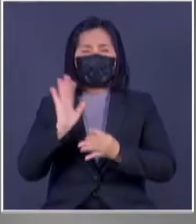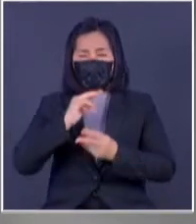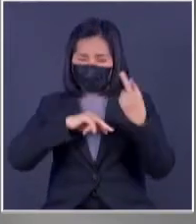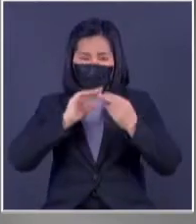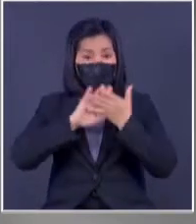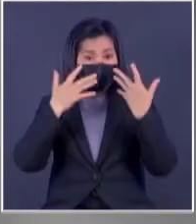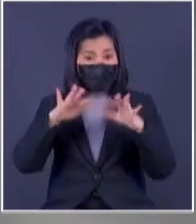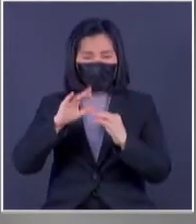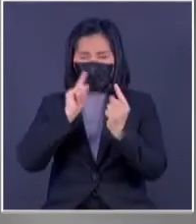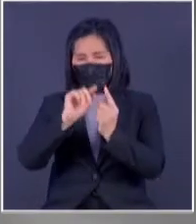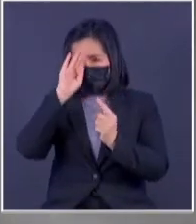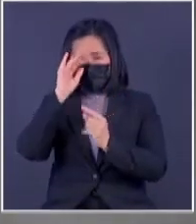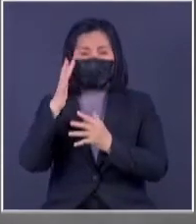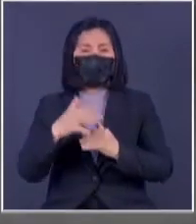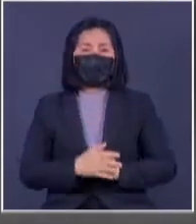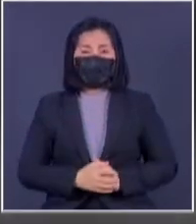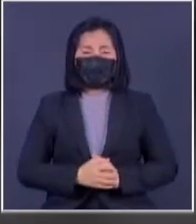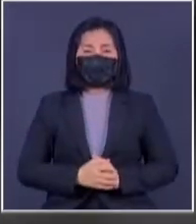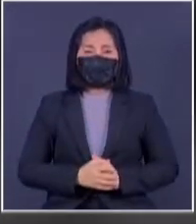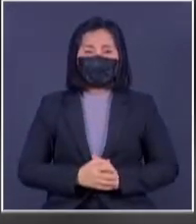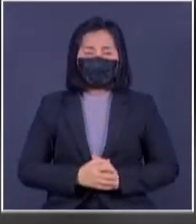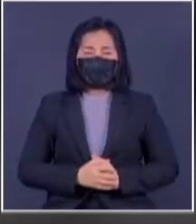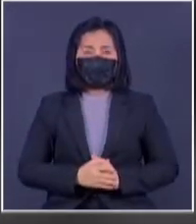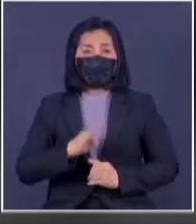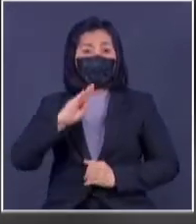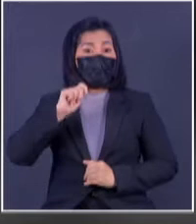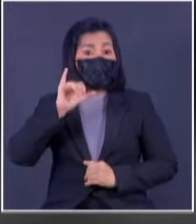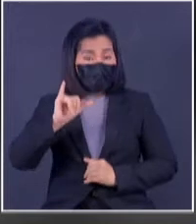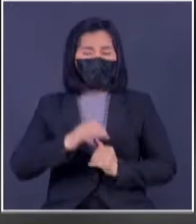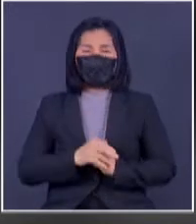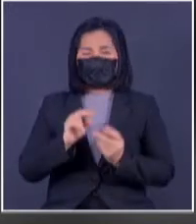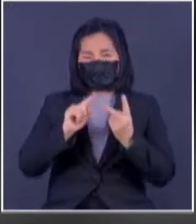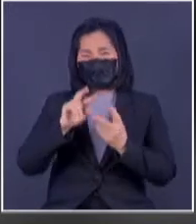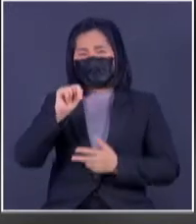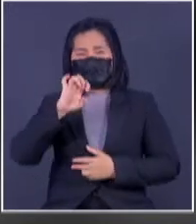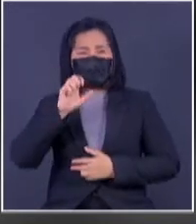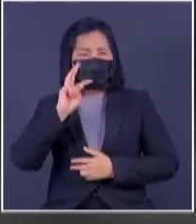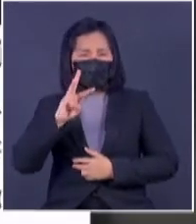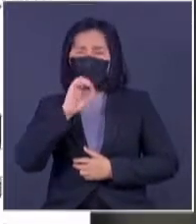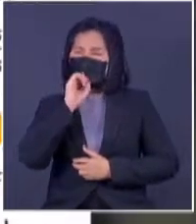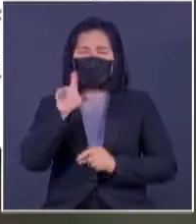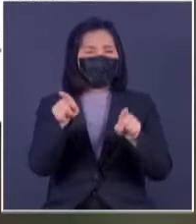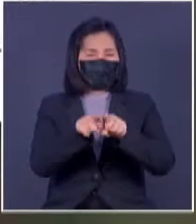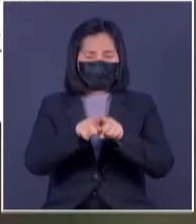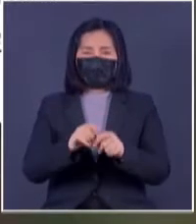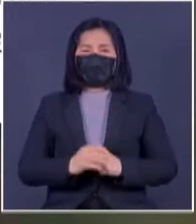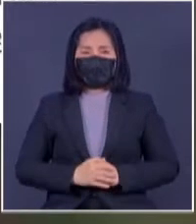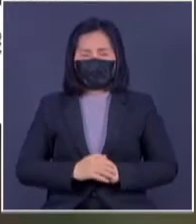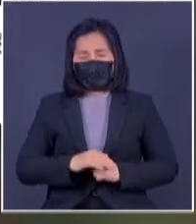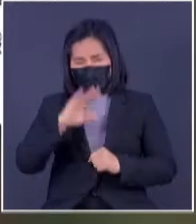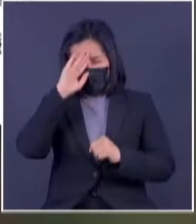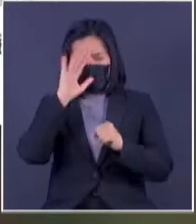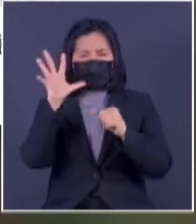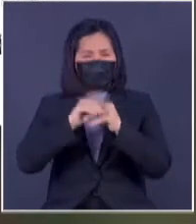อบแล้วครับผลการตรวจไม่พบเชื้อเช่นเดียวกับคุณบอยปกรณ์คุณนิวชัยพลที่ก็แจ้งผลการตรวจว่าเป็นลบเช่น